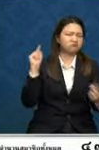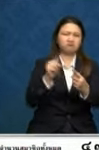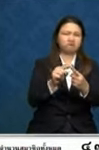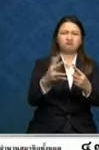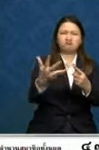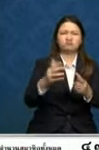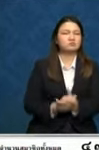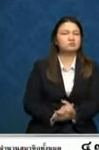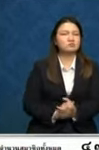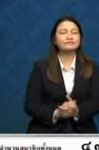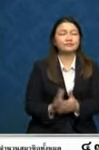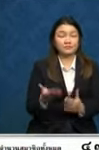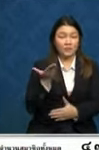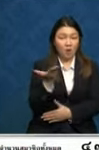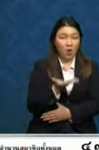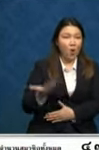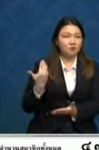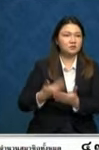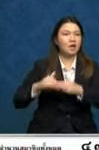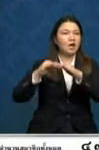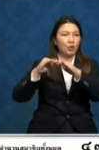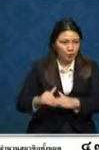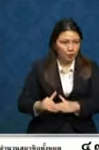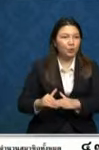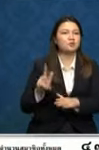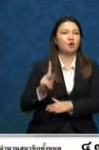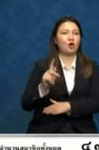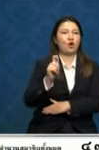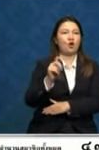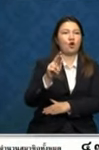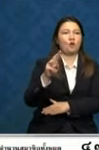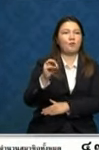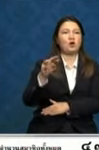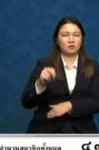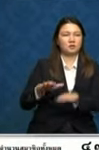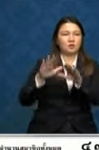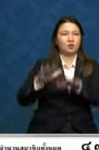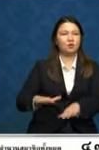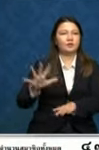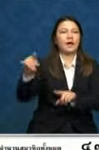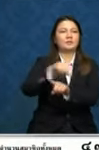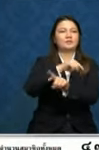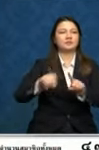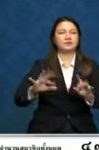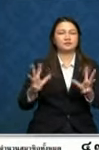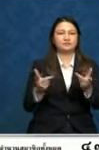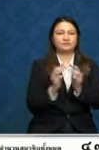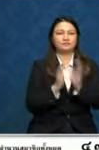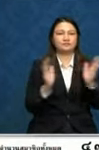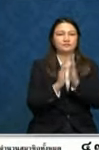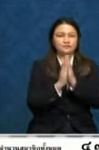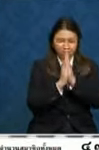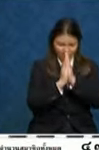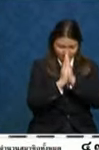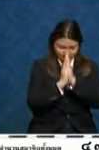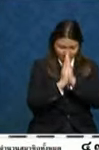รผมจึงขอยืนยันและขอปรับลดงบประมาณของหน่วยงานกรมน.ลง 5% ครับขอบคุณครับ